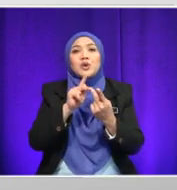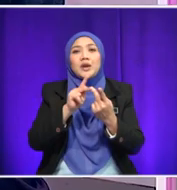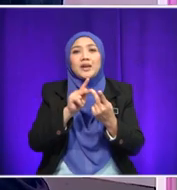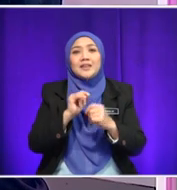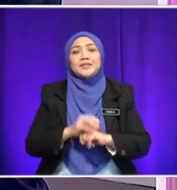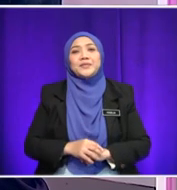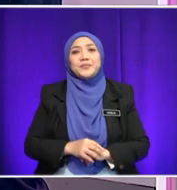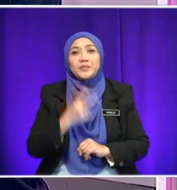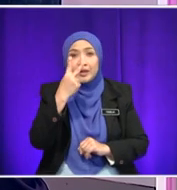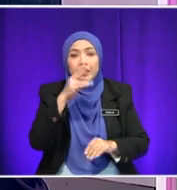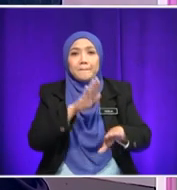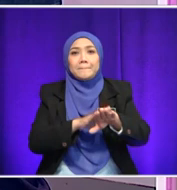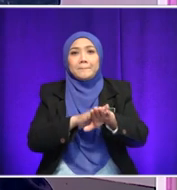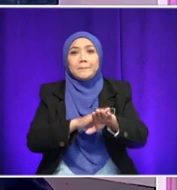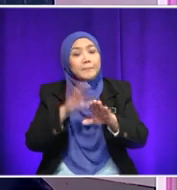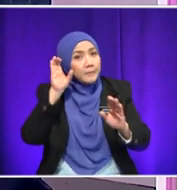di contoh apabila